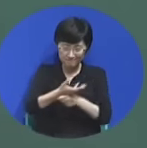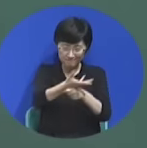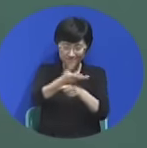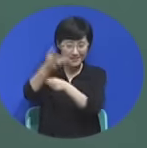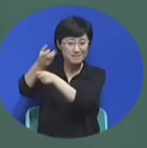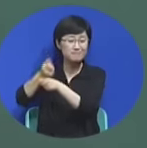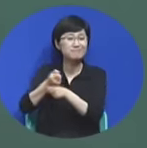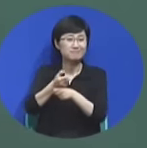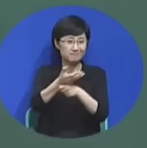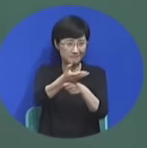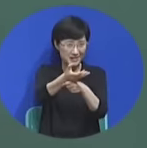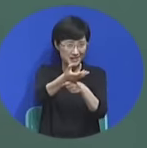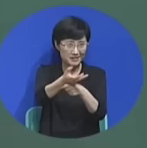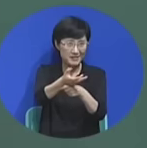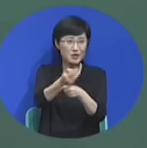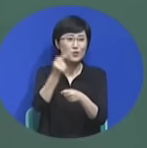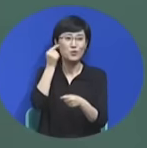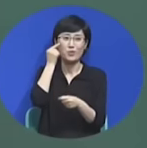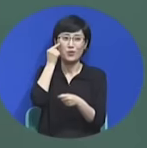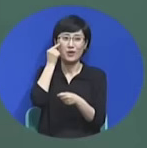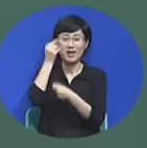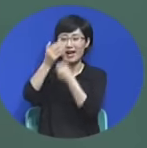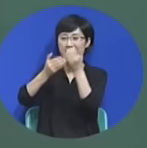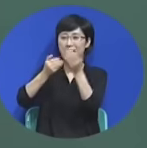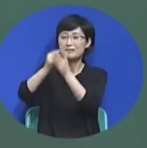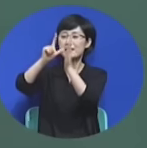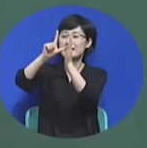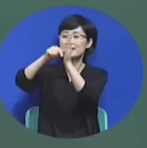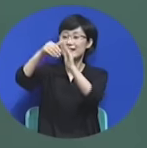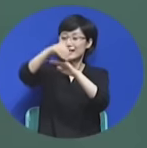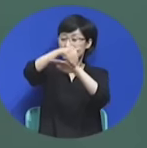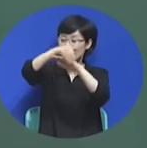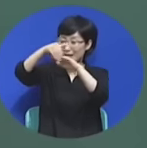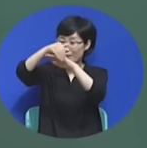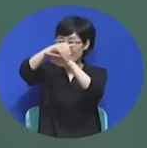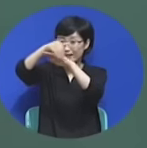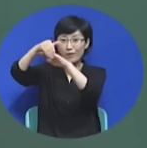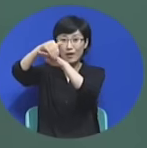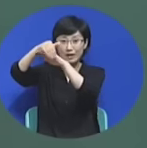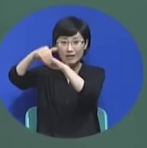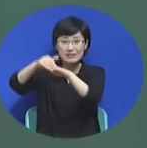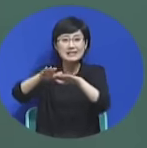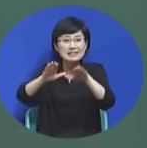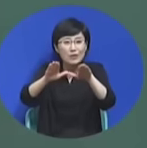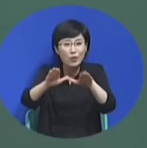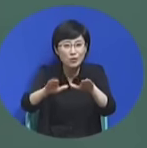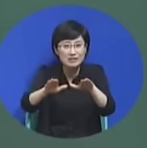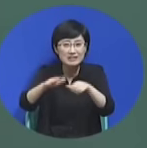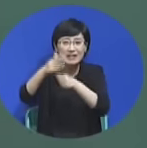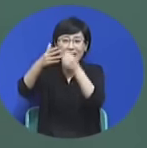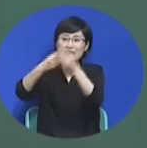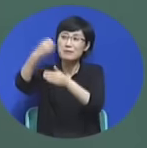但是也确信有神借着我的口要传达给大家的信息。 하나님의 영원한 그 시간표 속에 하나님의 오늘이라는 응답을 받으시기 바랍니다.